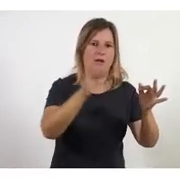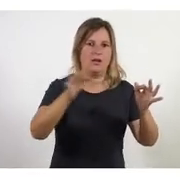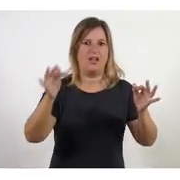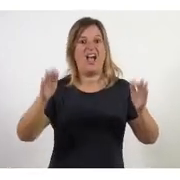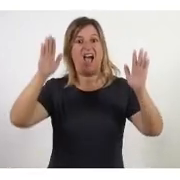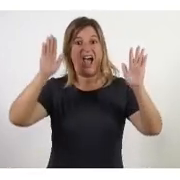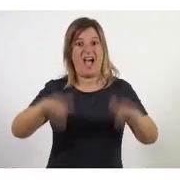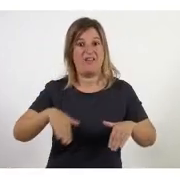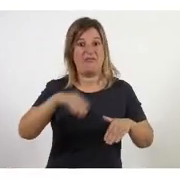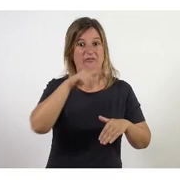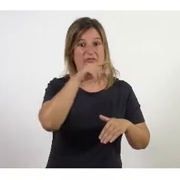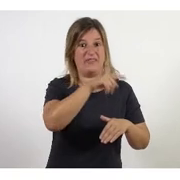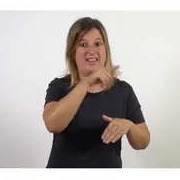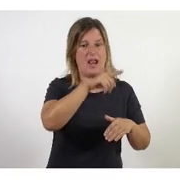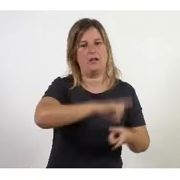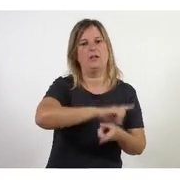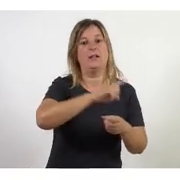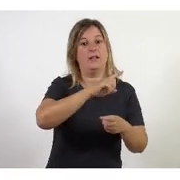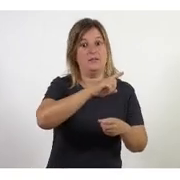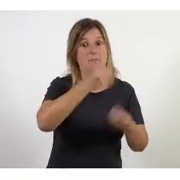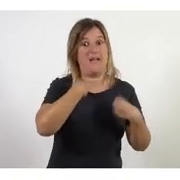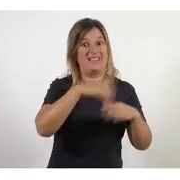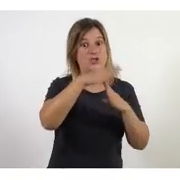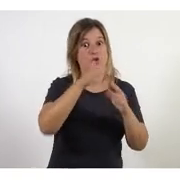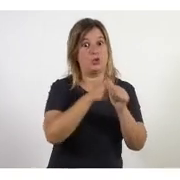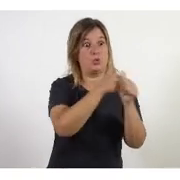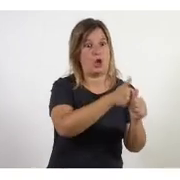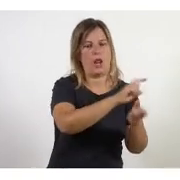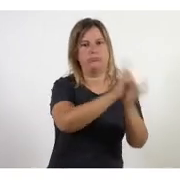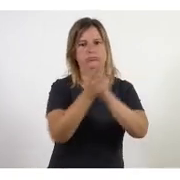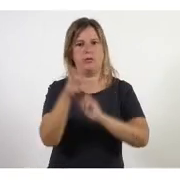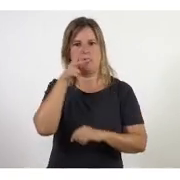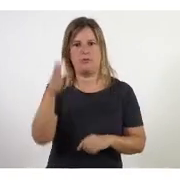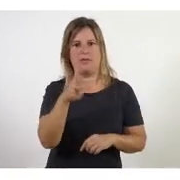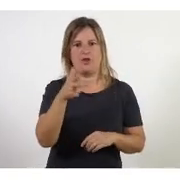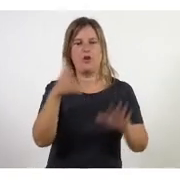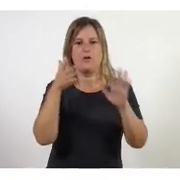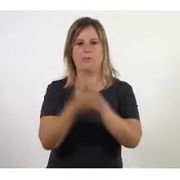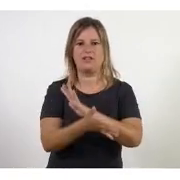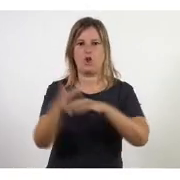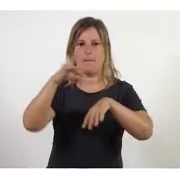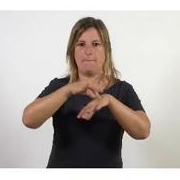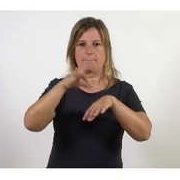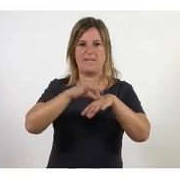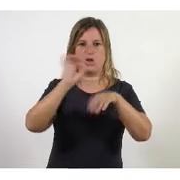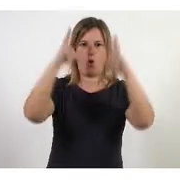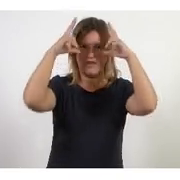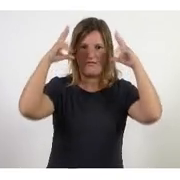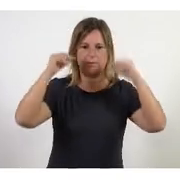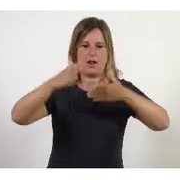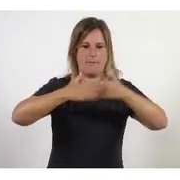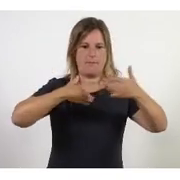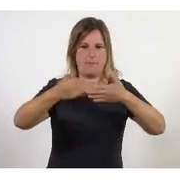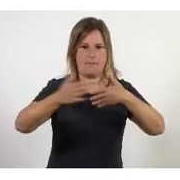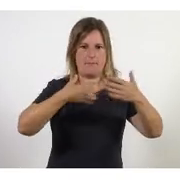tutorials en fotos i això en vídeos. Llavors el que feien era un metge o una infermera feia servir el material, planificant